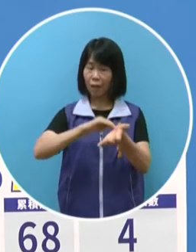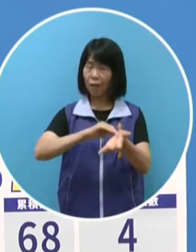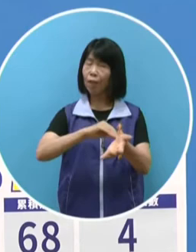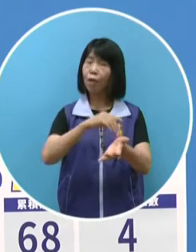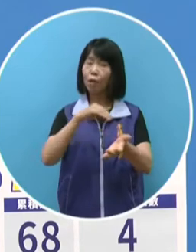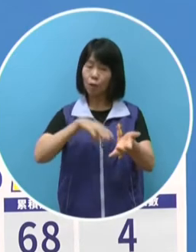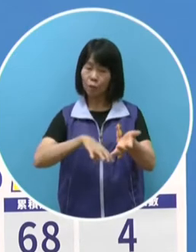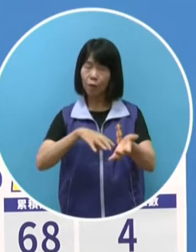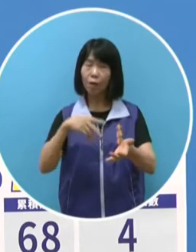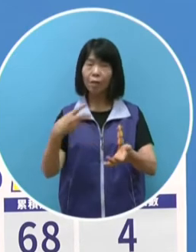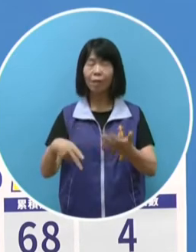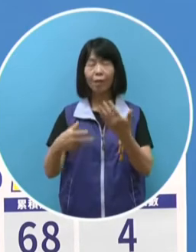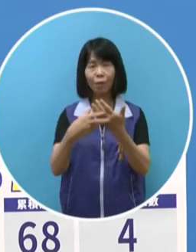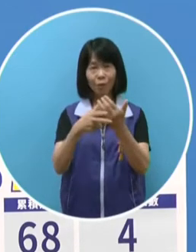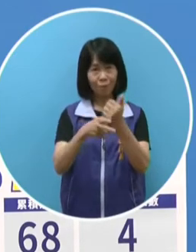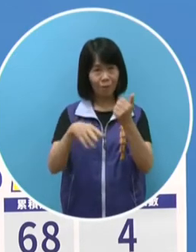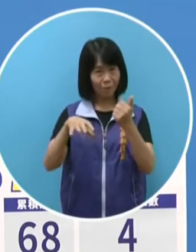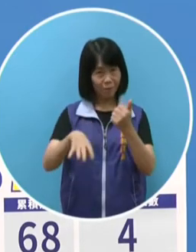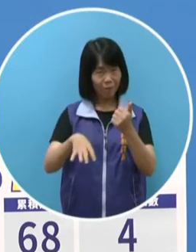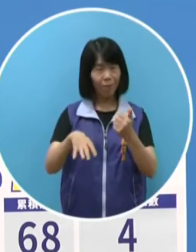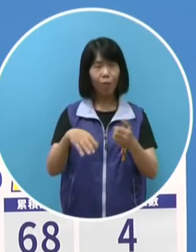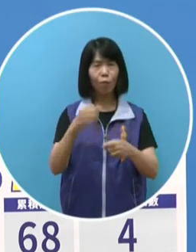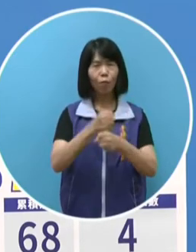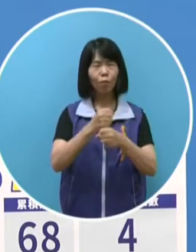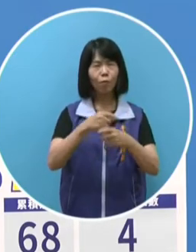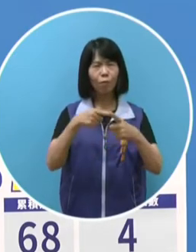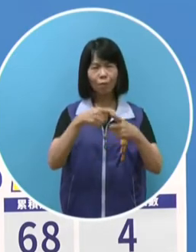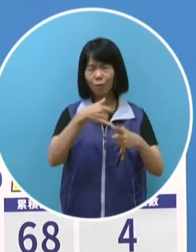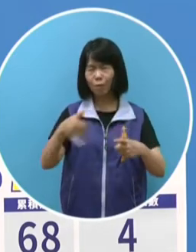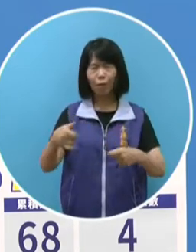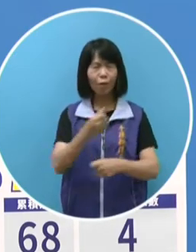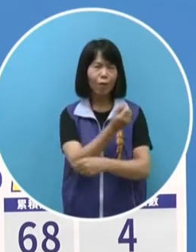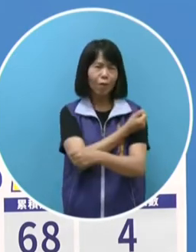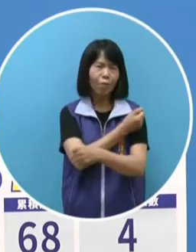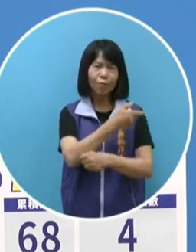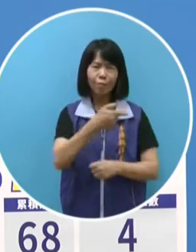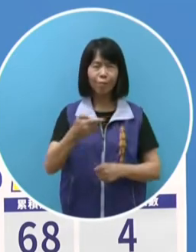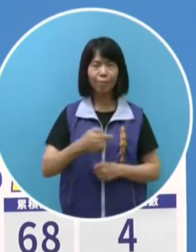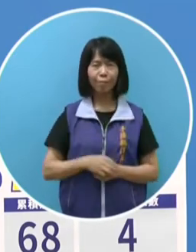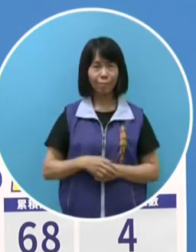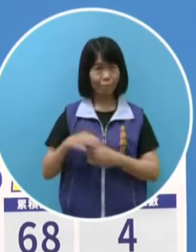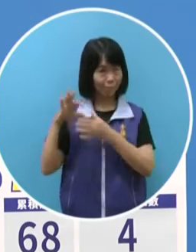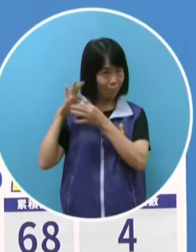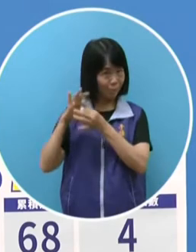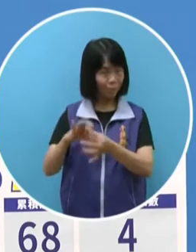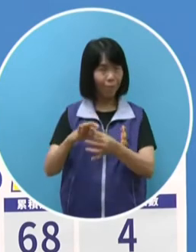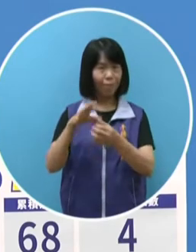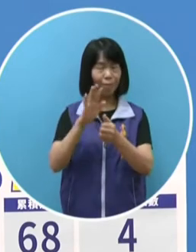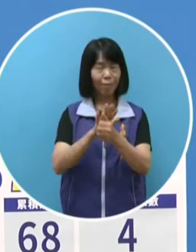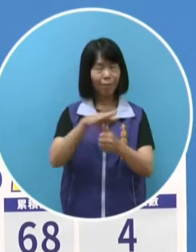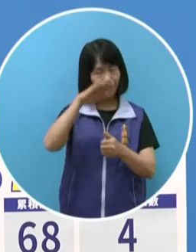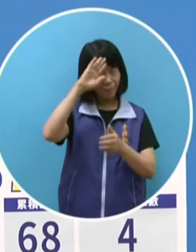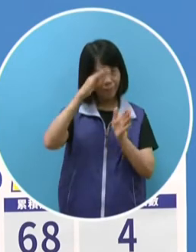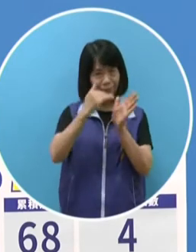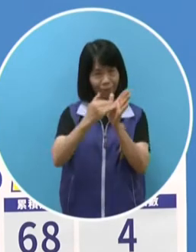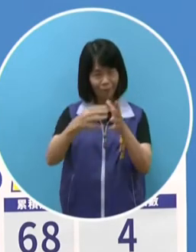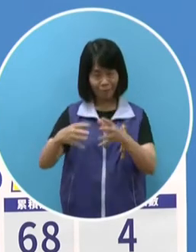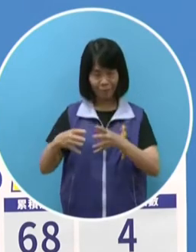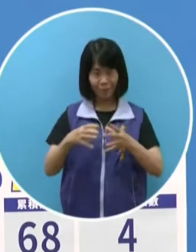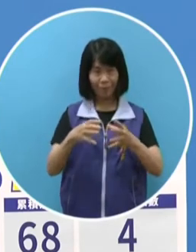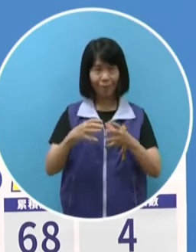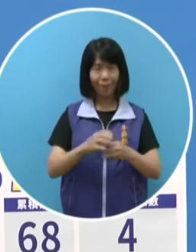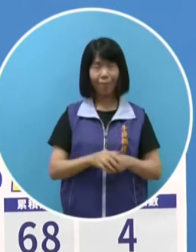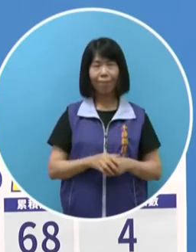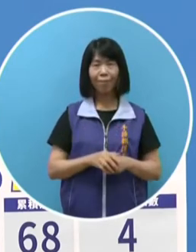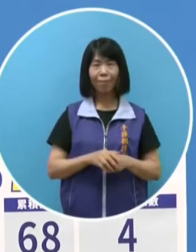医院跟卫生所的医疗护士人员很辛苦的继续来跟着我们防疫团队一起把